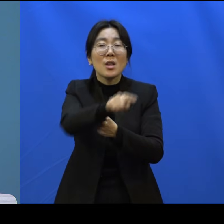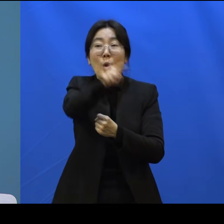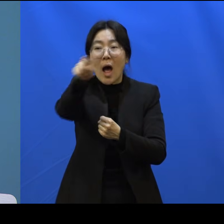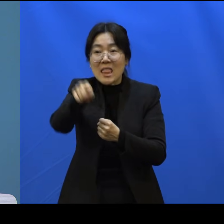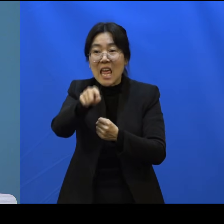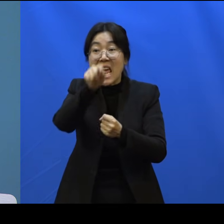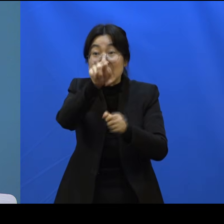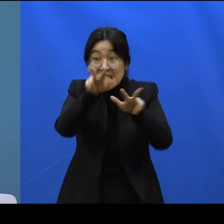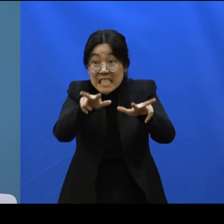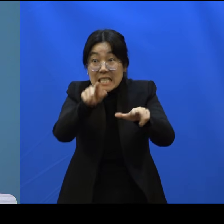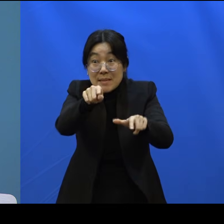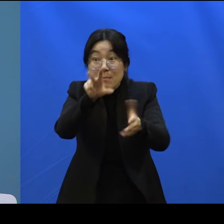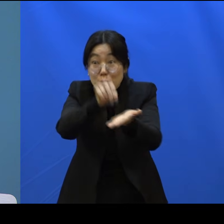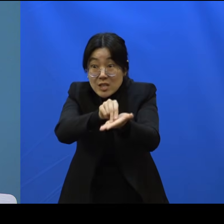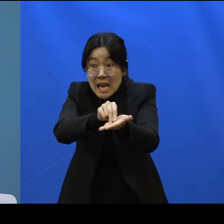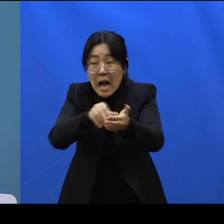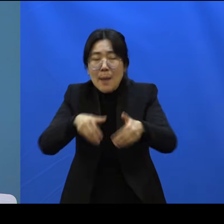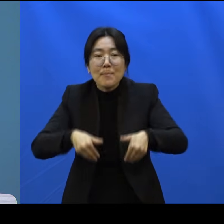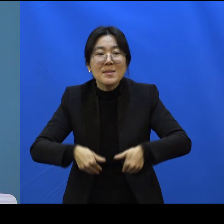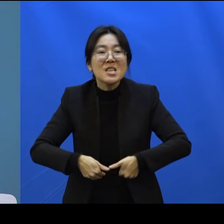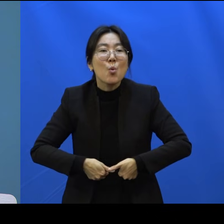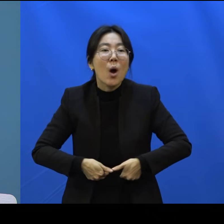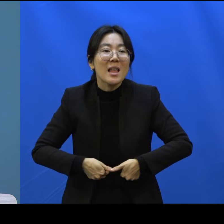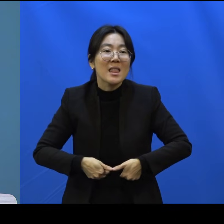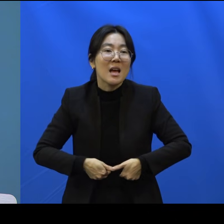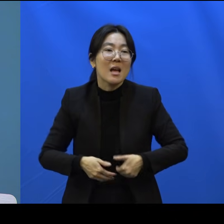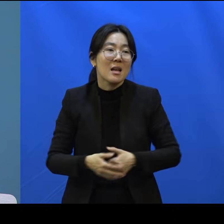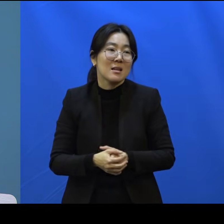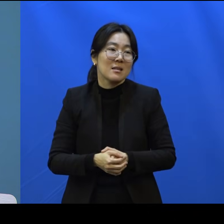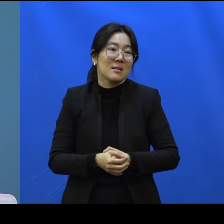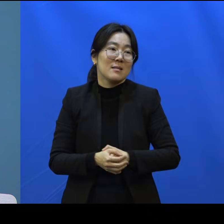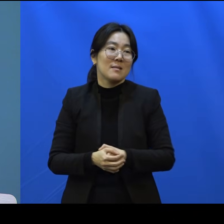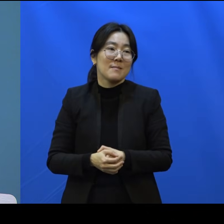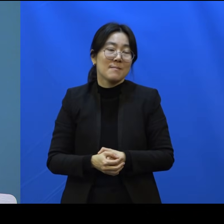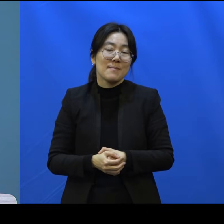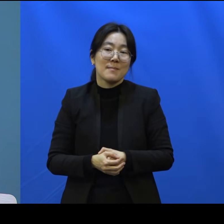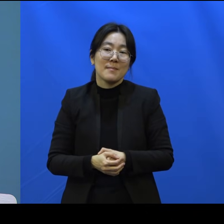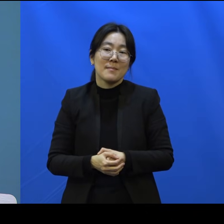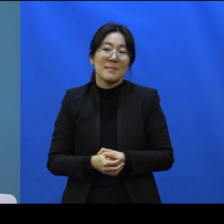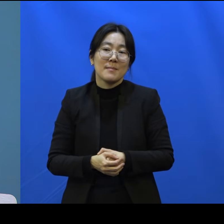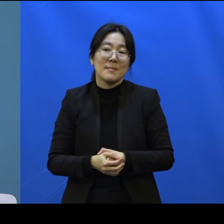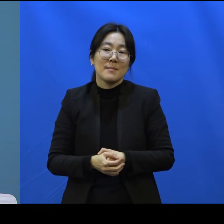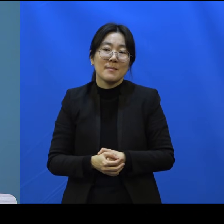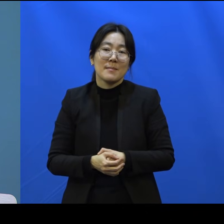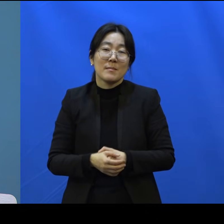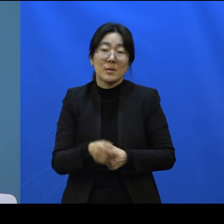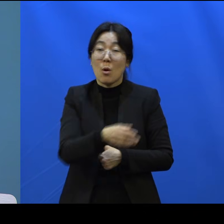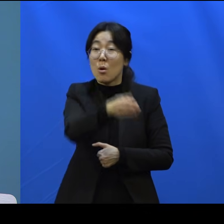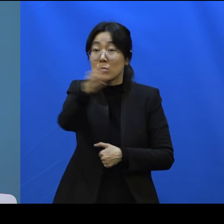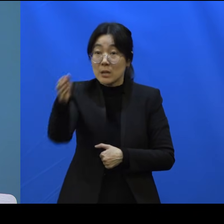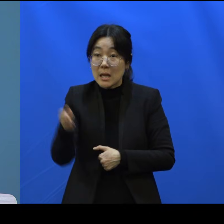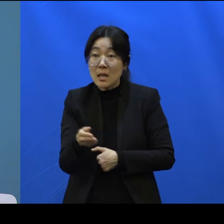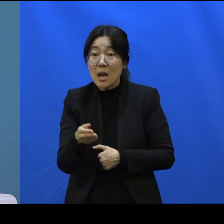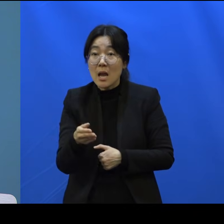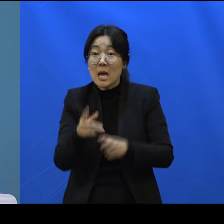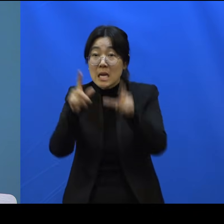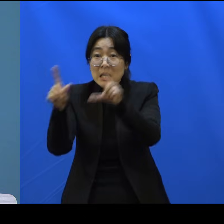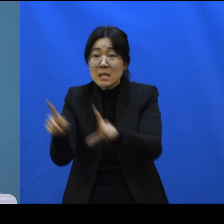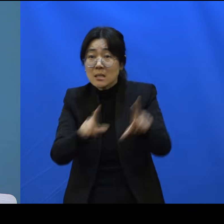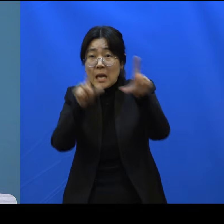여러분, 오늘 여기에서 우리가 또 하나 붙들어야 될 것은 이 가시가요, 바울에게만 필요할까요?